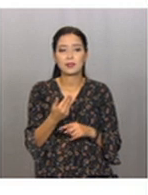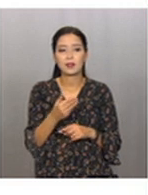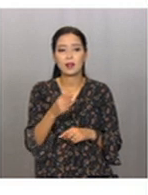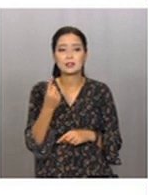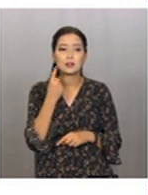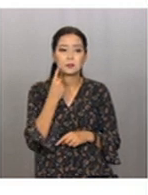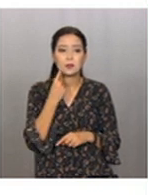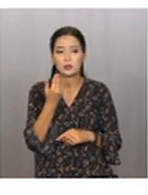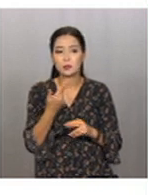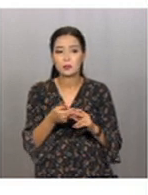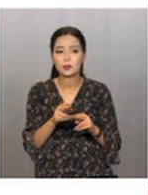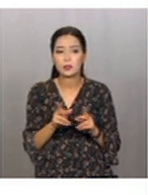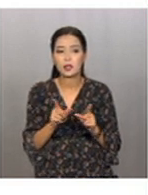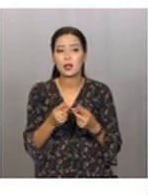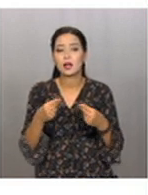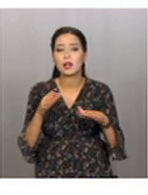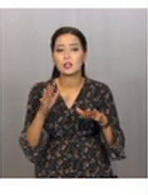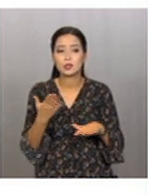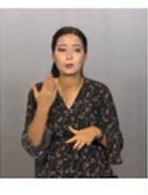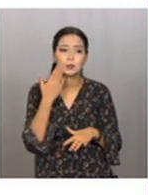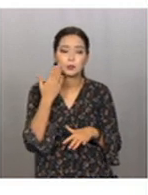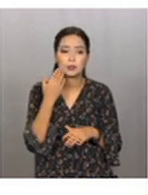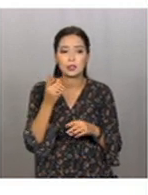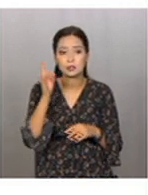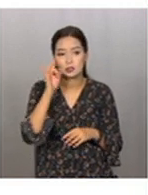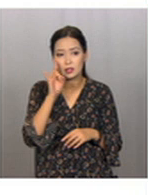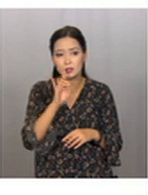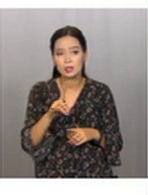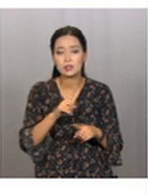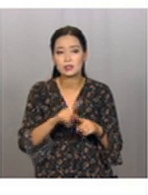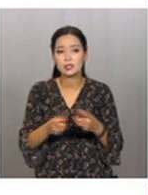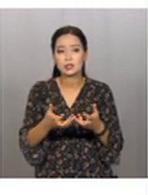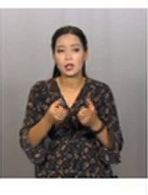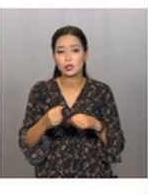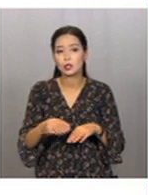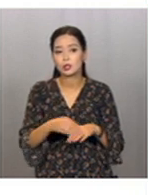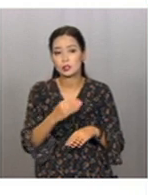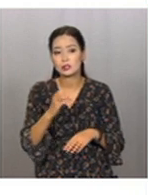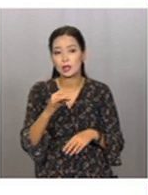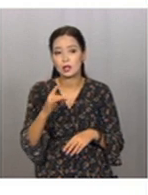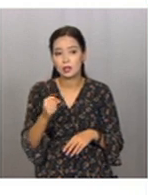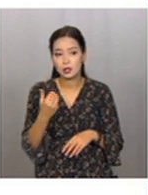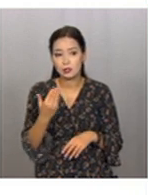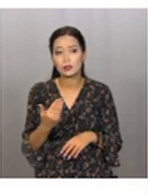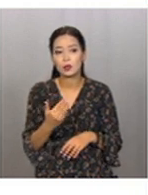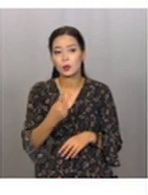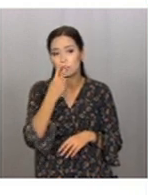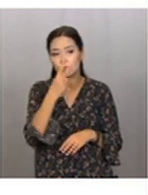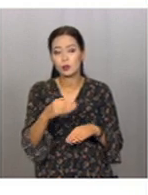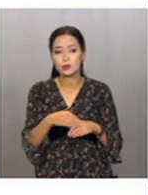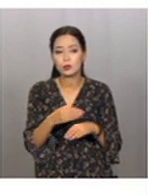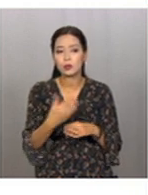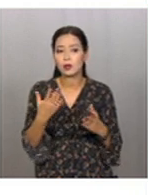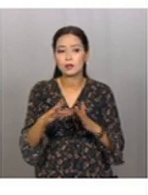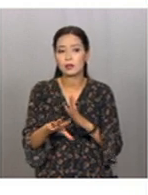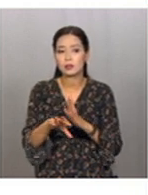болжамайсың тынарыңды. Тез алдырт күйеуіңді, сарасаңлақ. Көрейін күйеуіңді, тиген таңдап. Жақсыны көрмек үшін